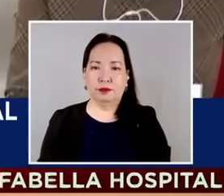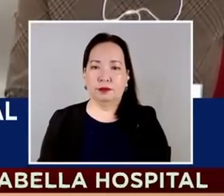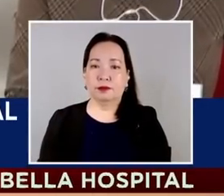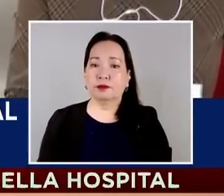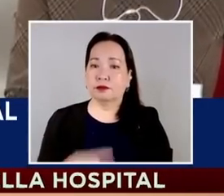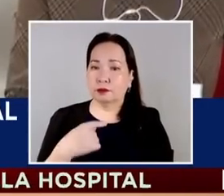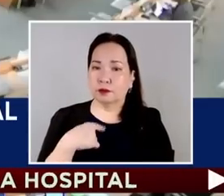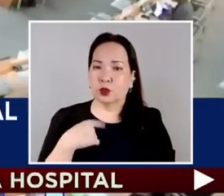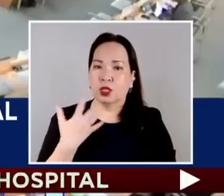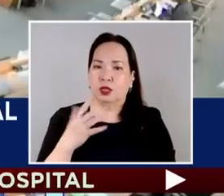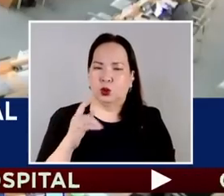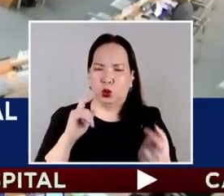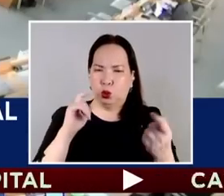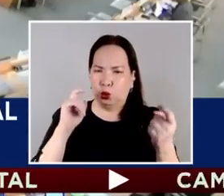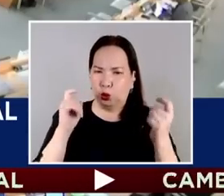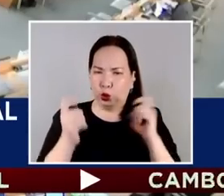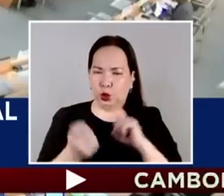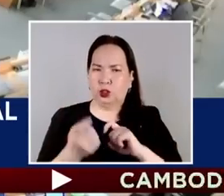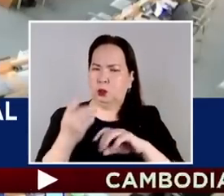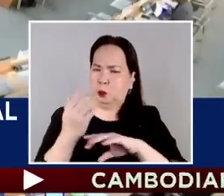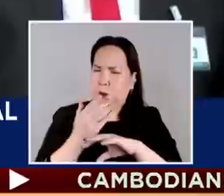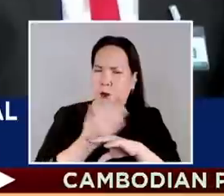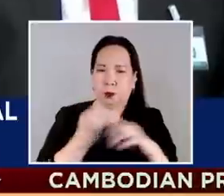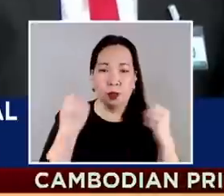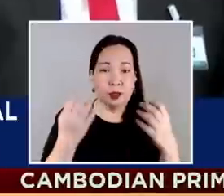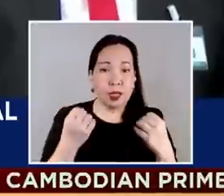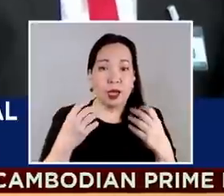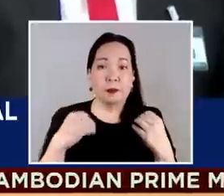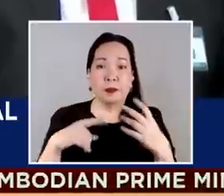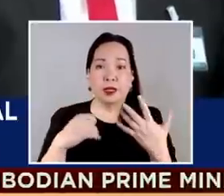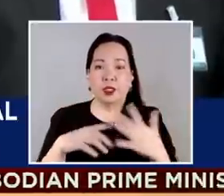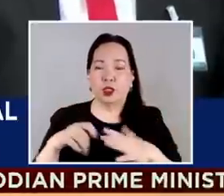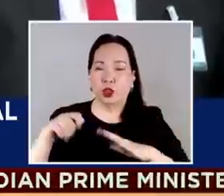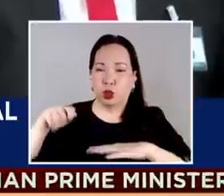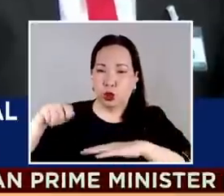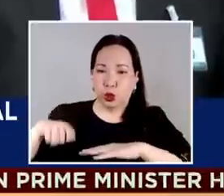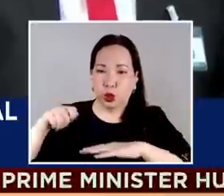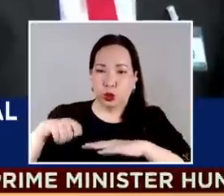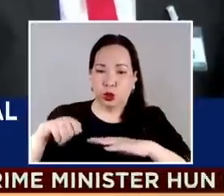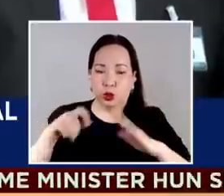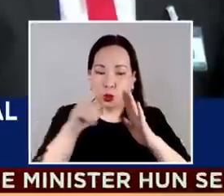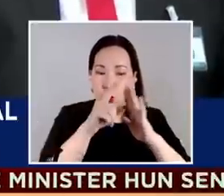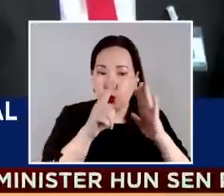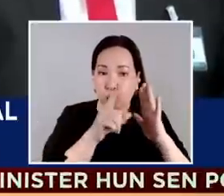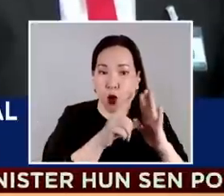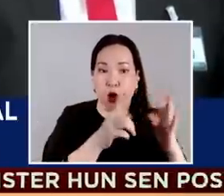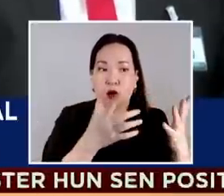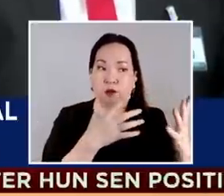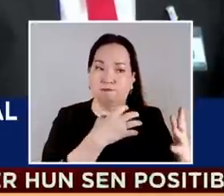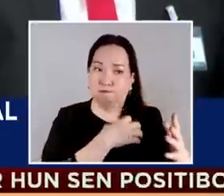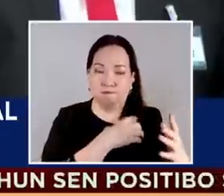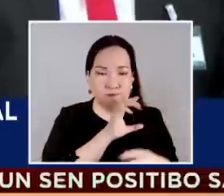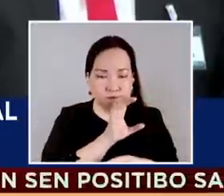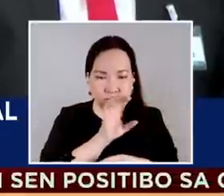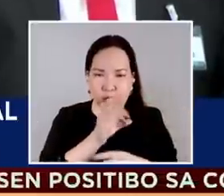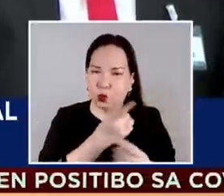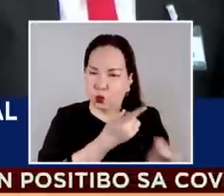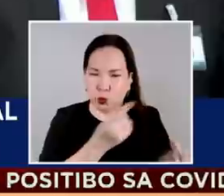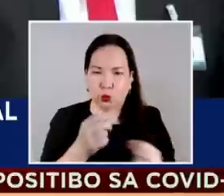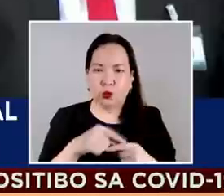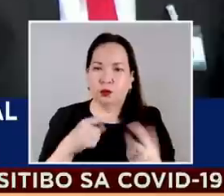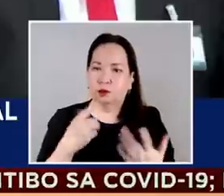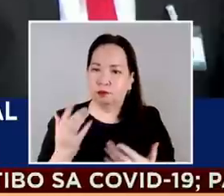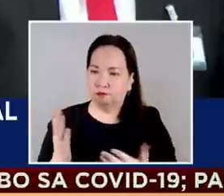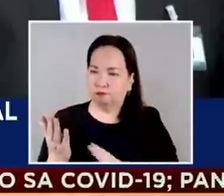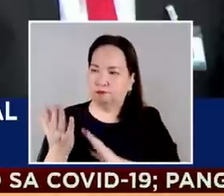Transformational reforms sa justice at law enforcement sector ang pangako ni Justice Secretary Boying Remulla sa kanyang pagharap sa Universal Periodic